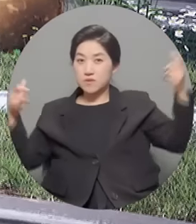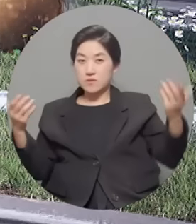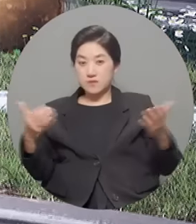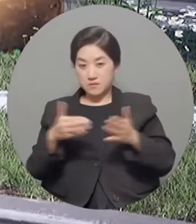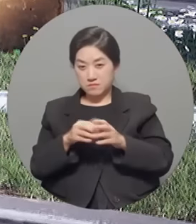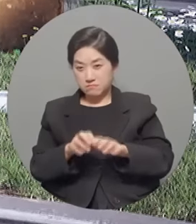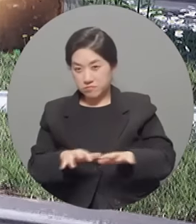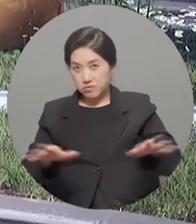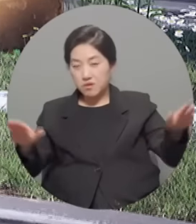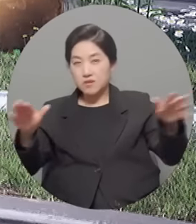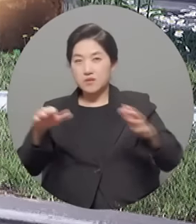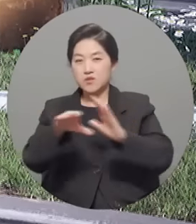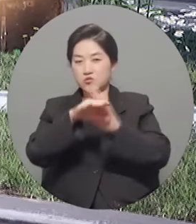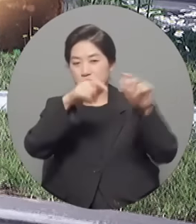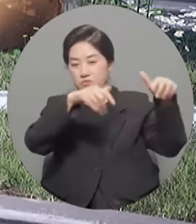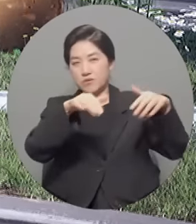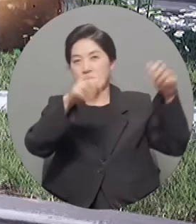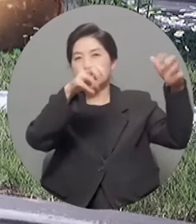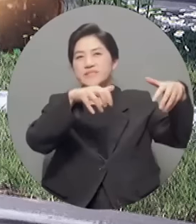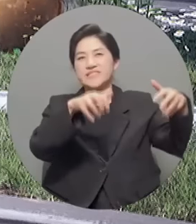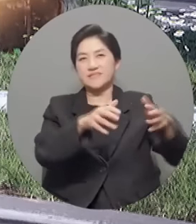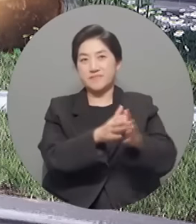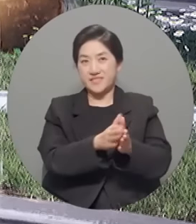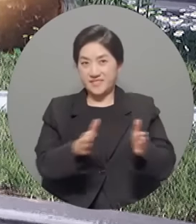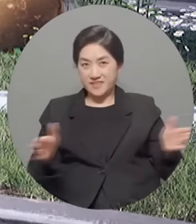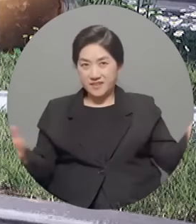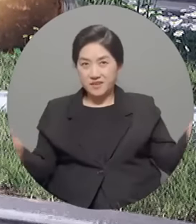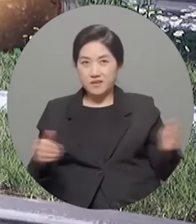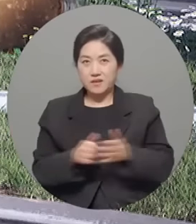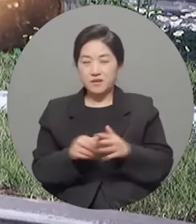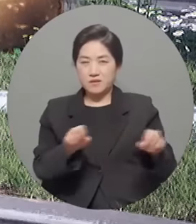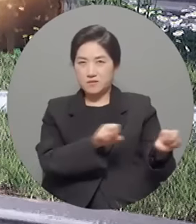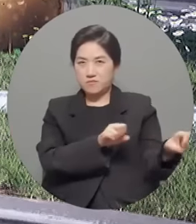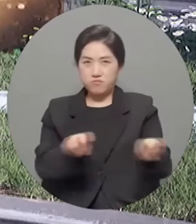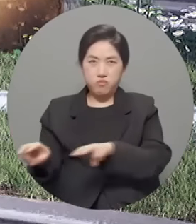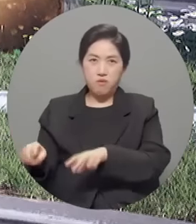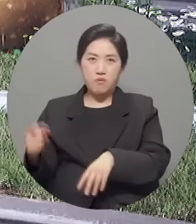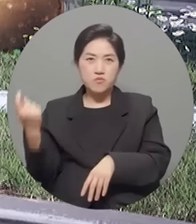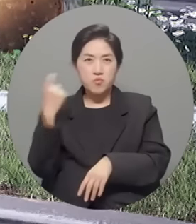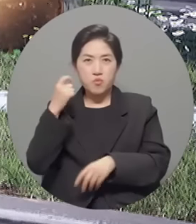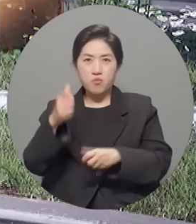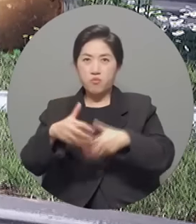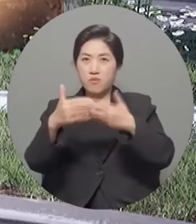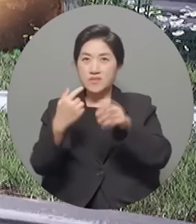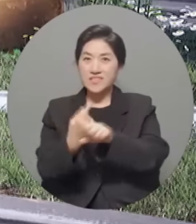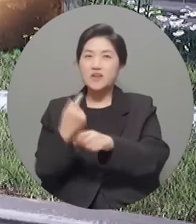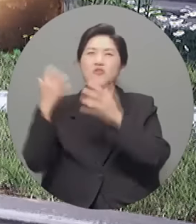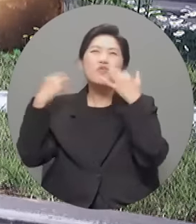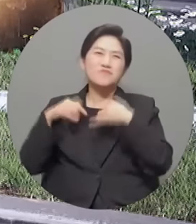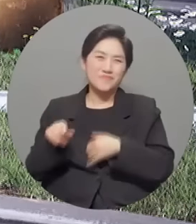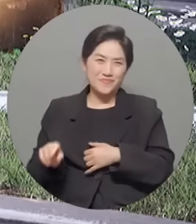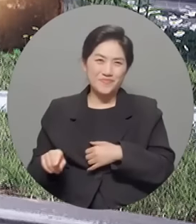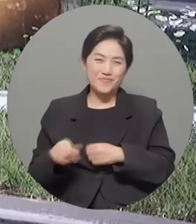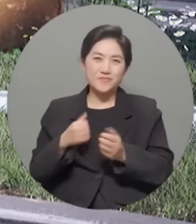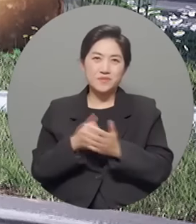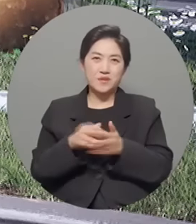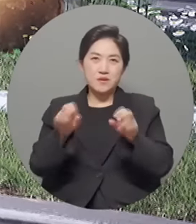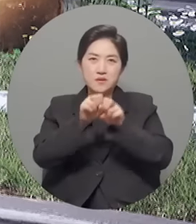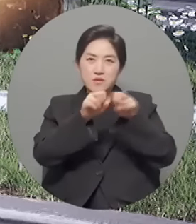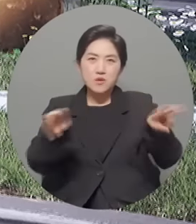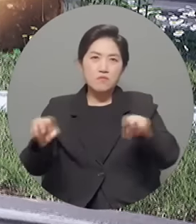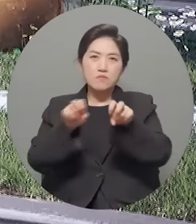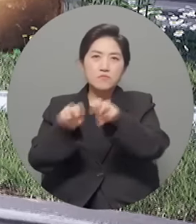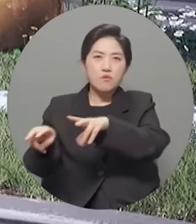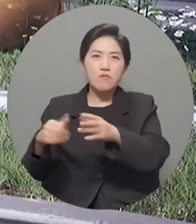무렵 중부 서해안부터 비가 시작됐는데요. 자, 이 영상이 지난해 여름인데요. 이러한 천둥,